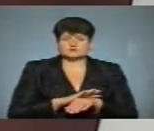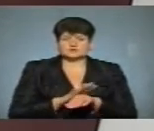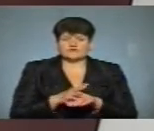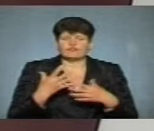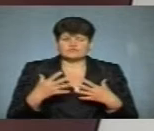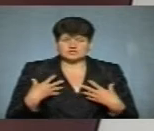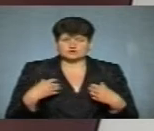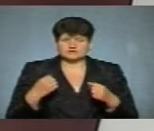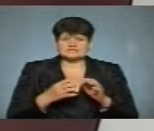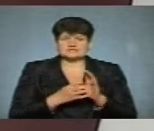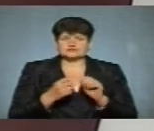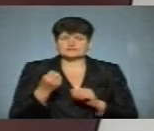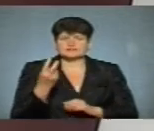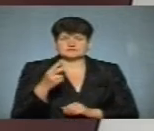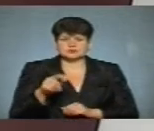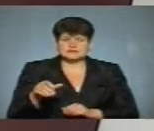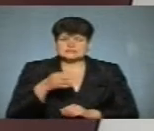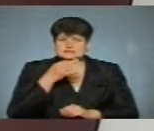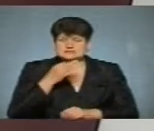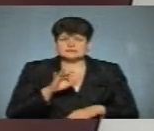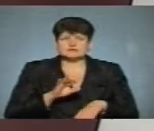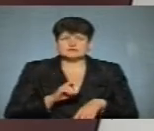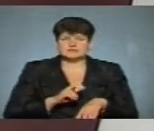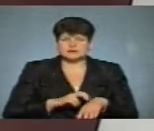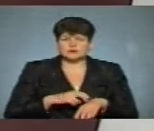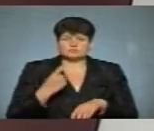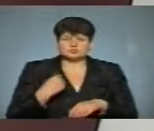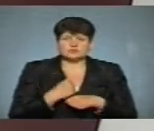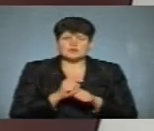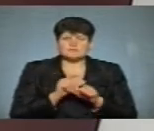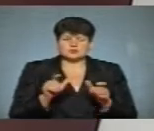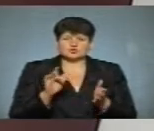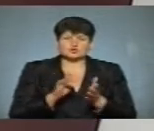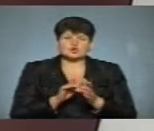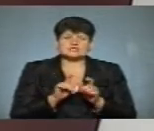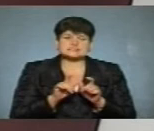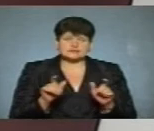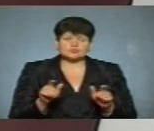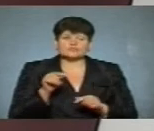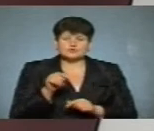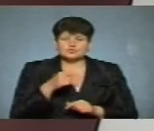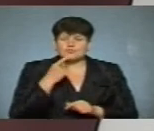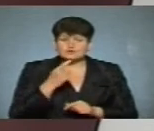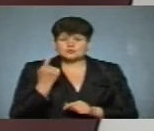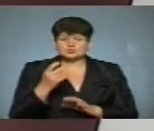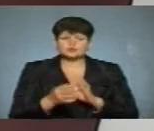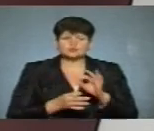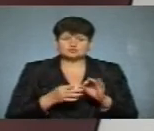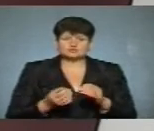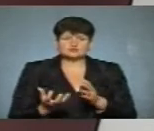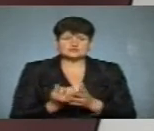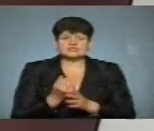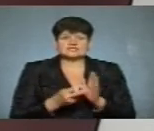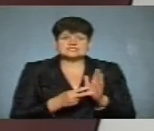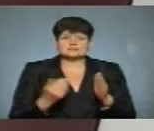Це 912 осіб, повідомив епідеміолог обласного лабораторного центру Володимир Паничев. За його словами, за добу в області виявили